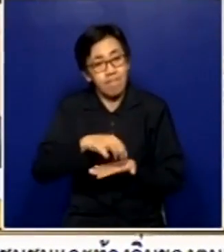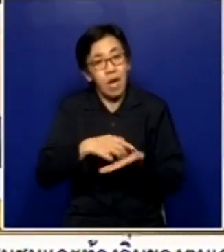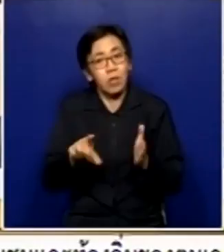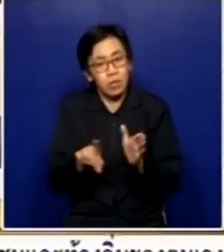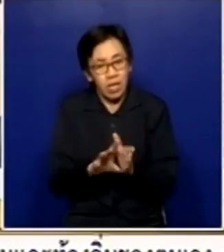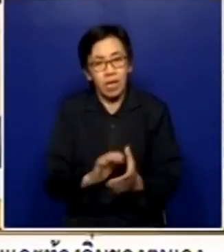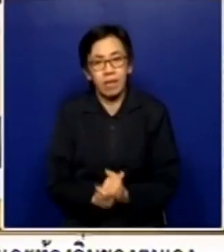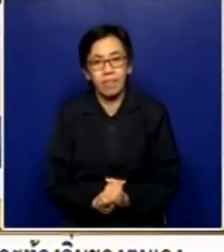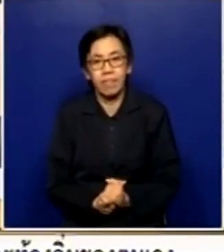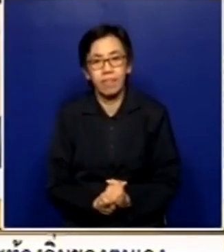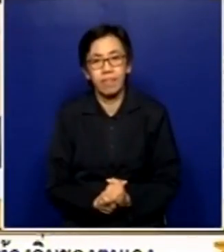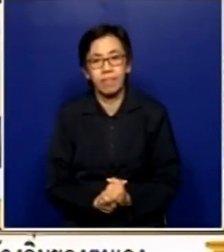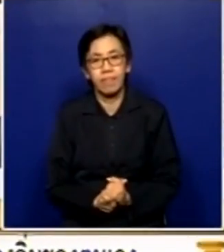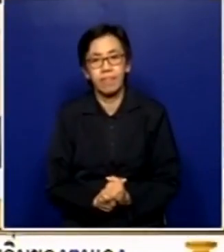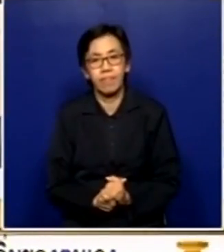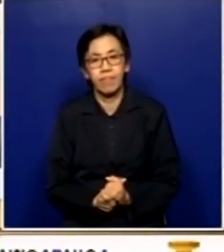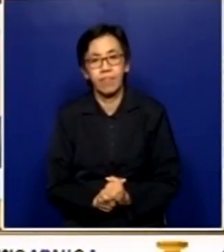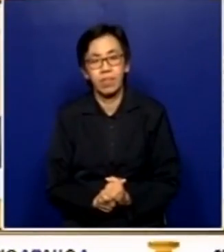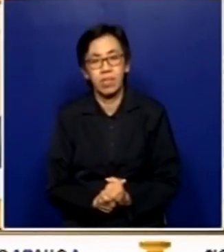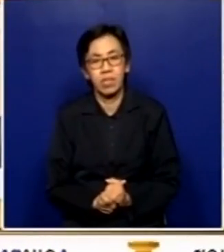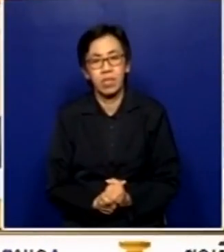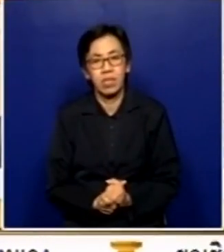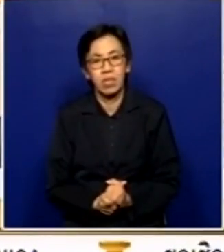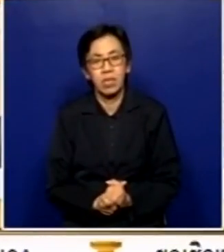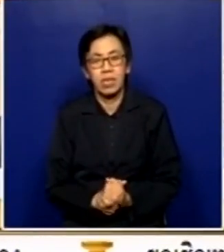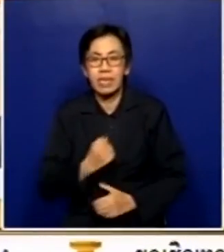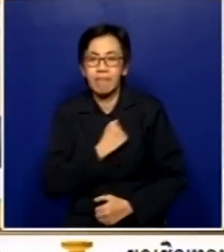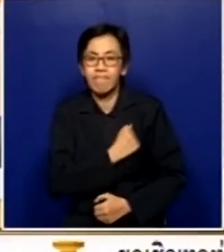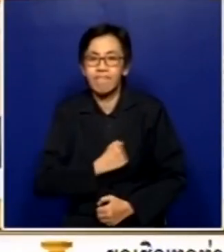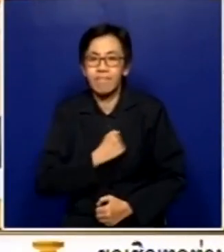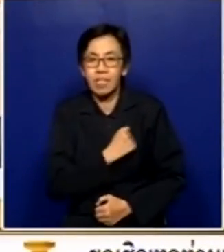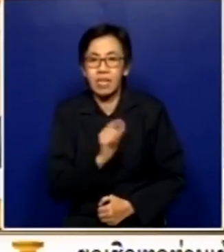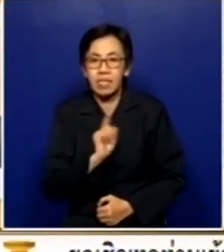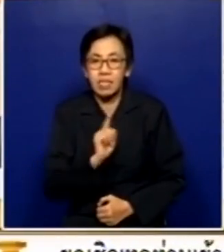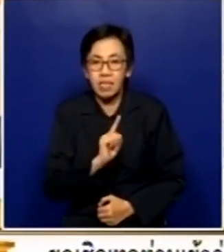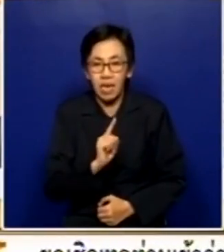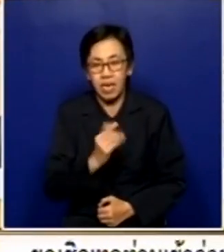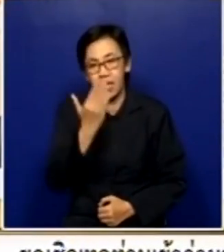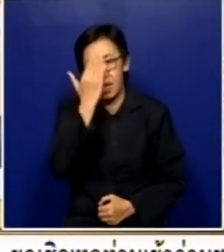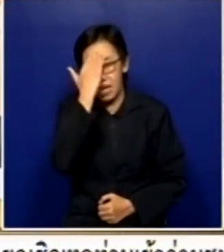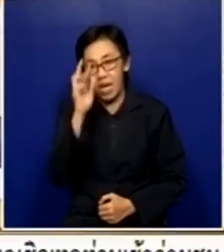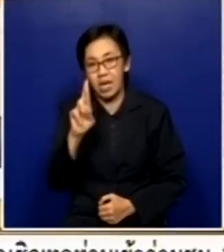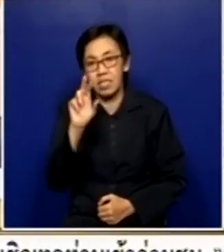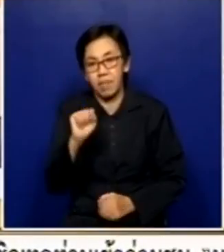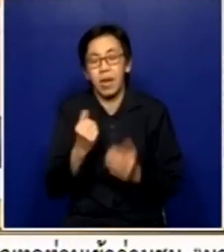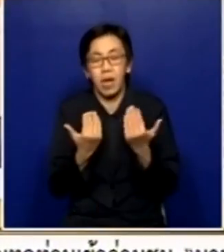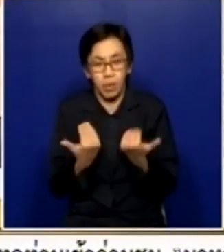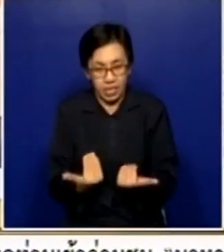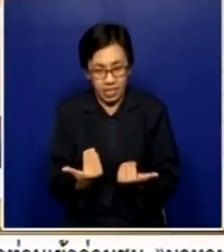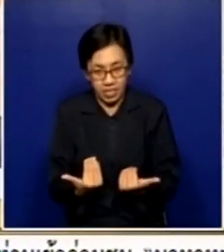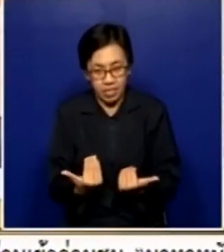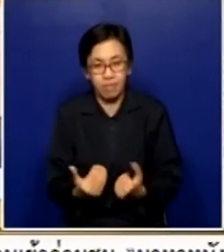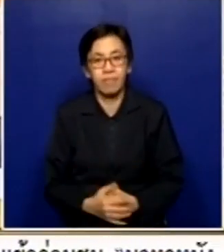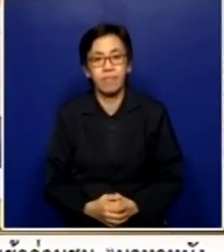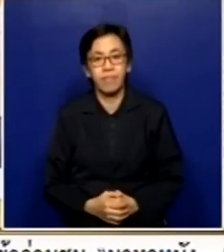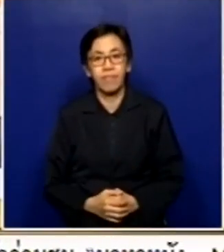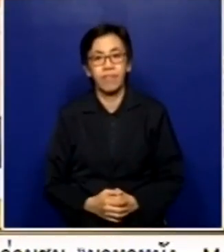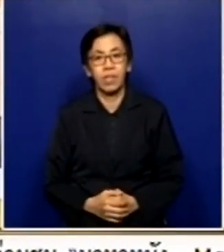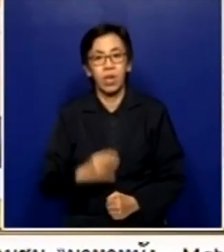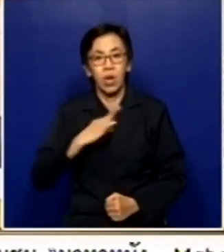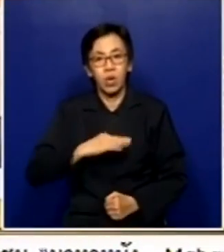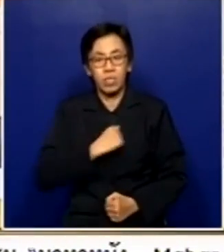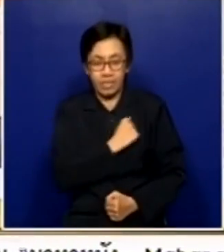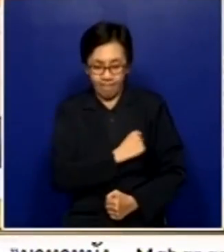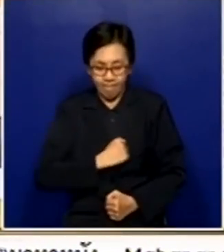เขตการที่ไม่ควรจะเกิดขึ้นที่บริเวณหน้ารัฐสภาในวันนี้ดิฉันเสีย